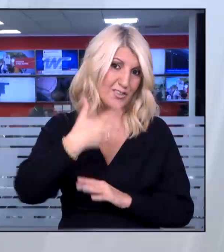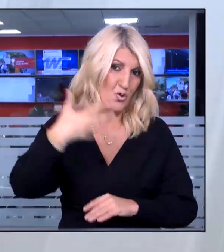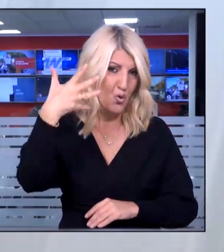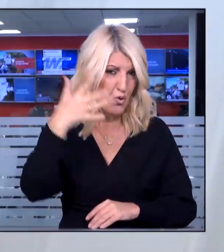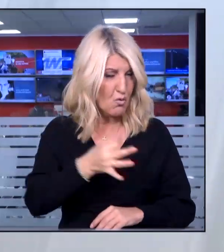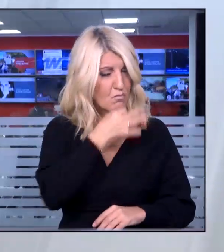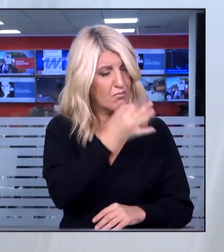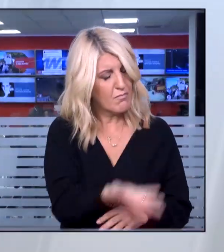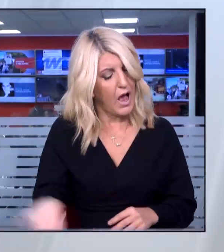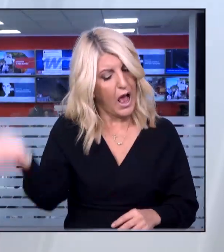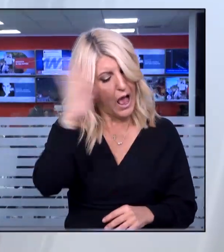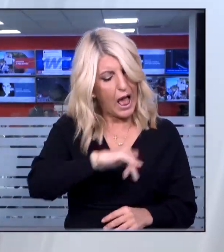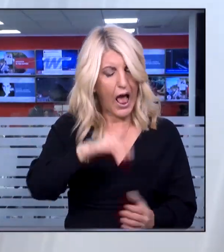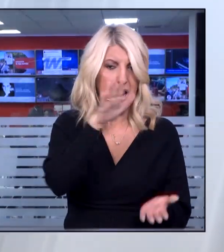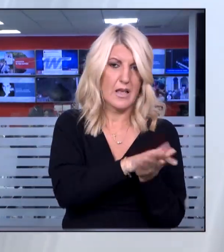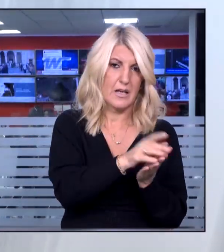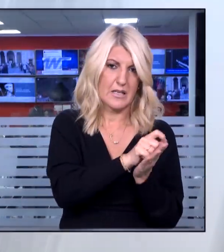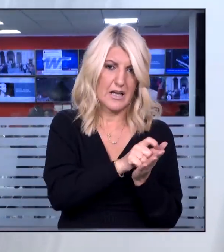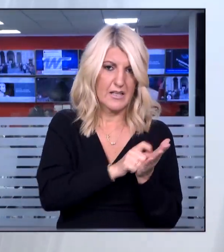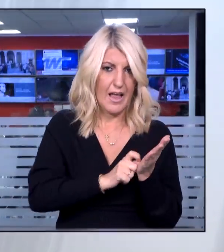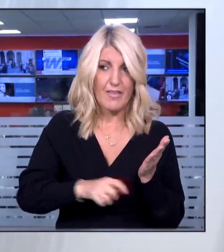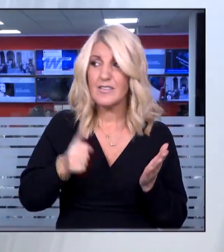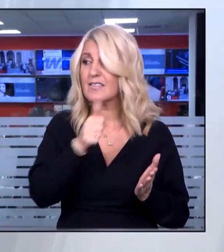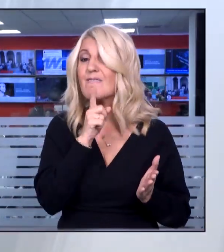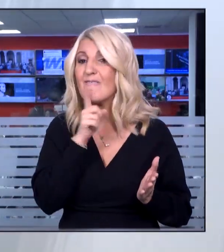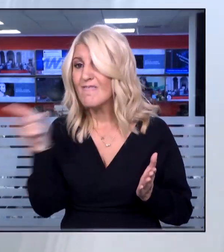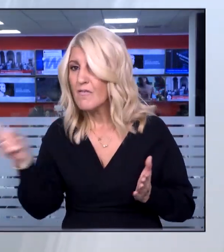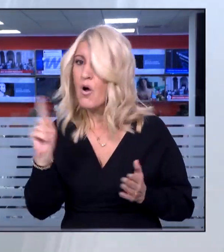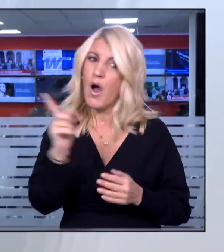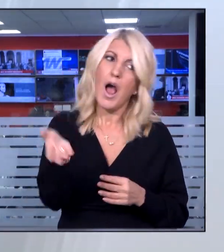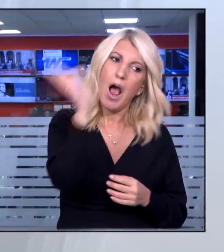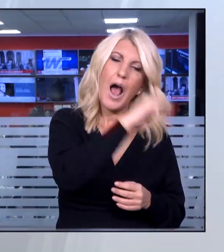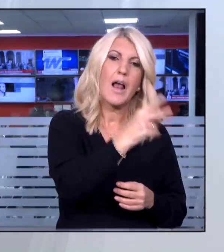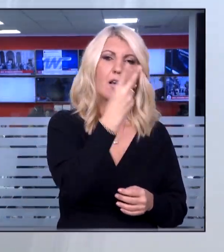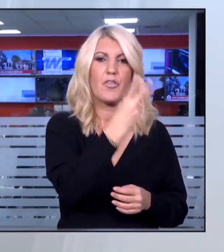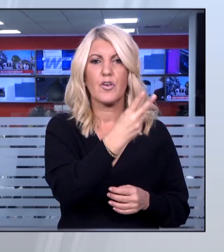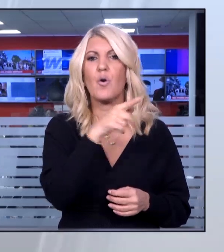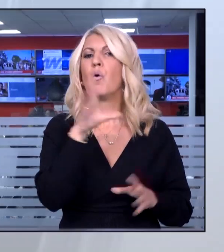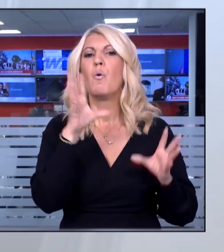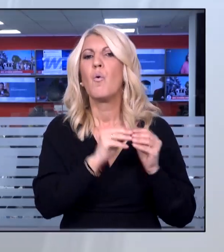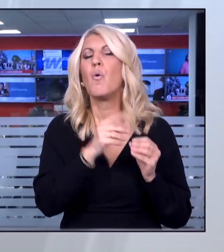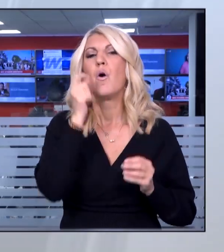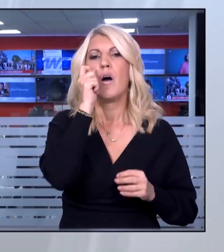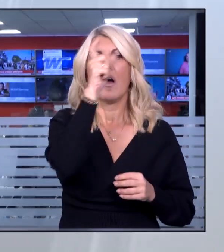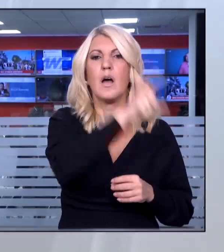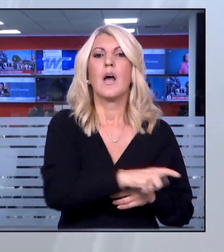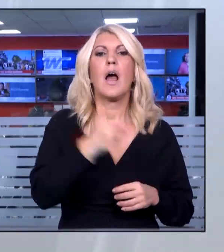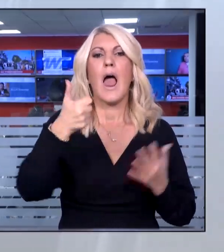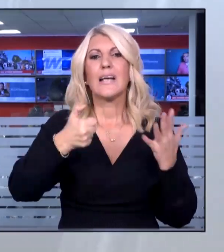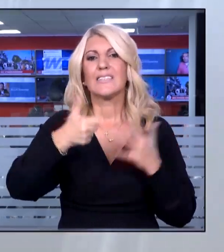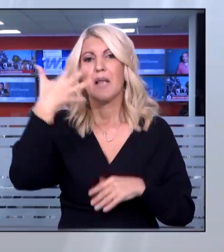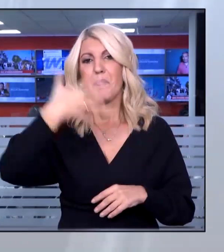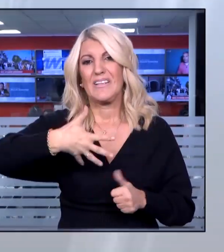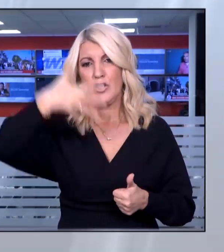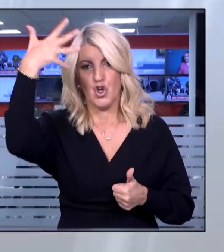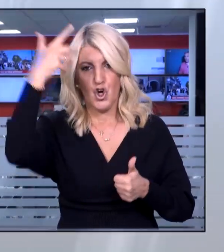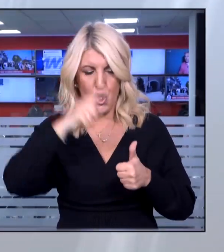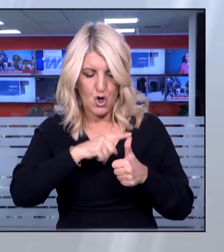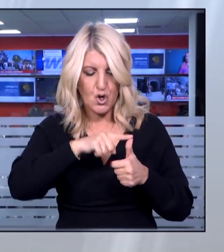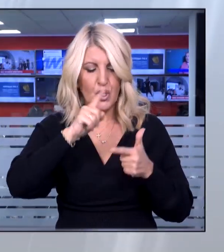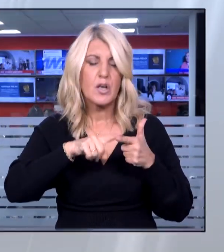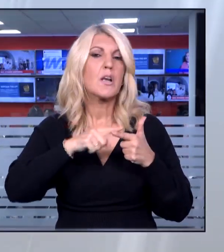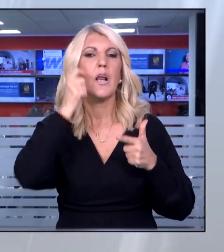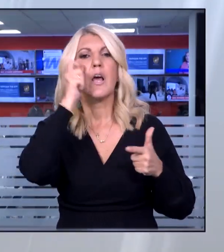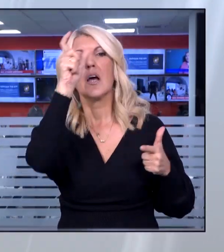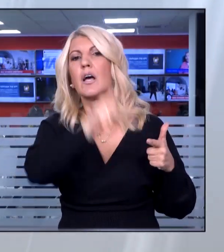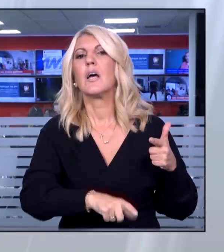θύμα άλλων δύο ανδρών. Πρόκειται για έναν στρατιωτικό 25 ετών και έναν 65χρονο. Είναι δικαιολογούμενος για τα ίδια